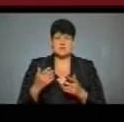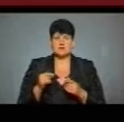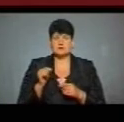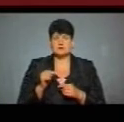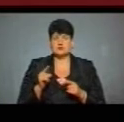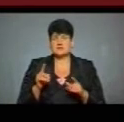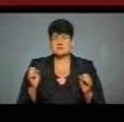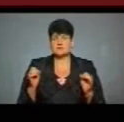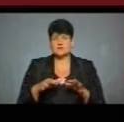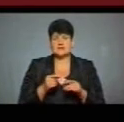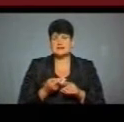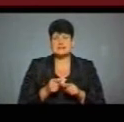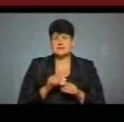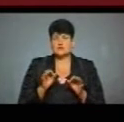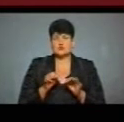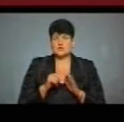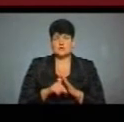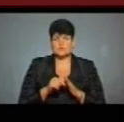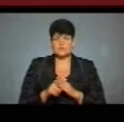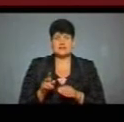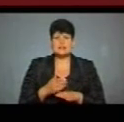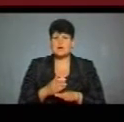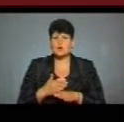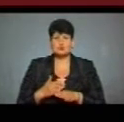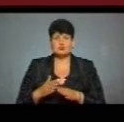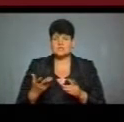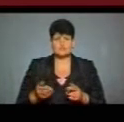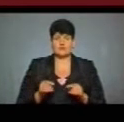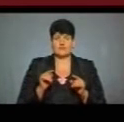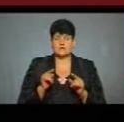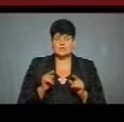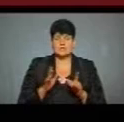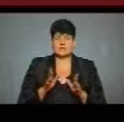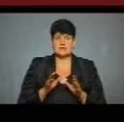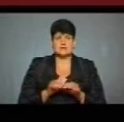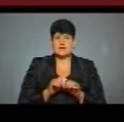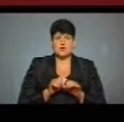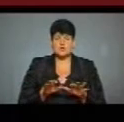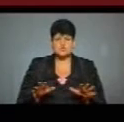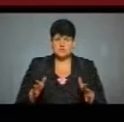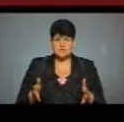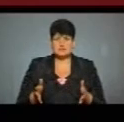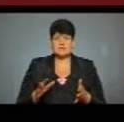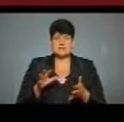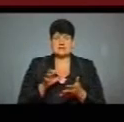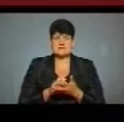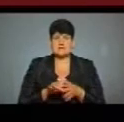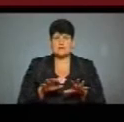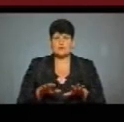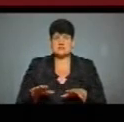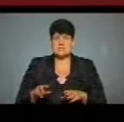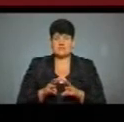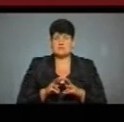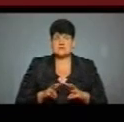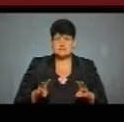що вони зберуться, це ще нічого не значить, в них ще нічого не розподілено. Вони не розійшлись, скажімо, не зайняли посади по міністерствах,